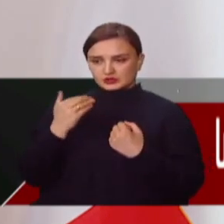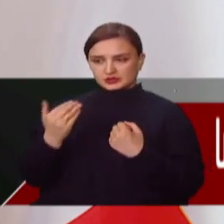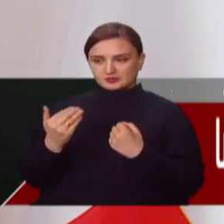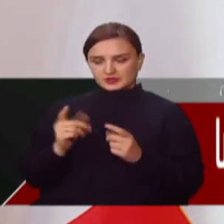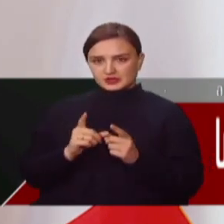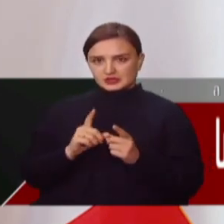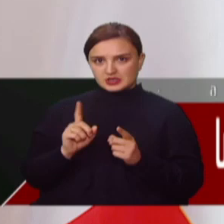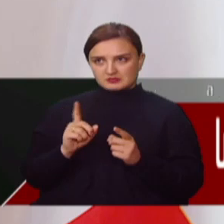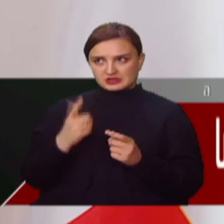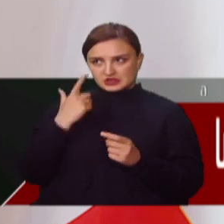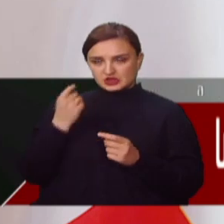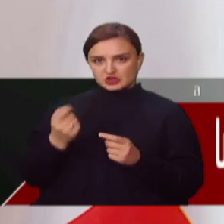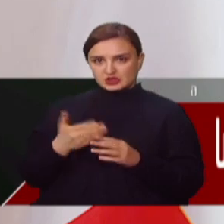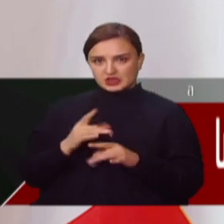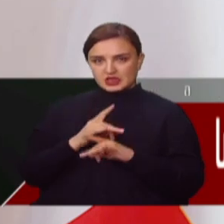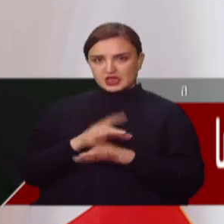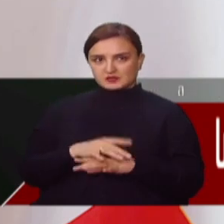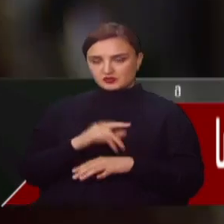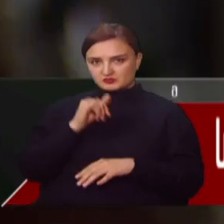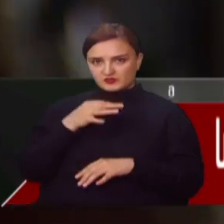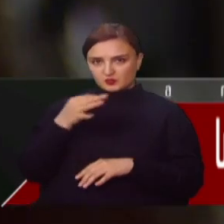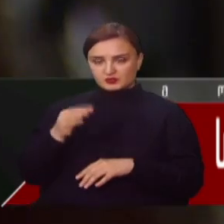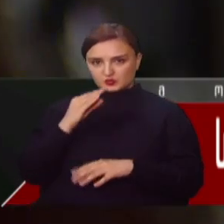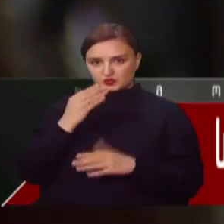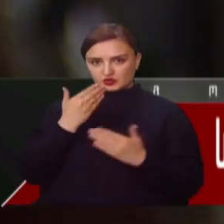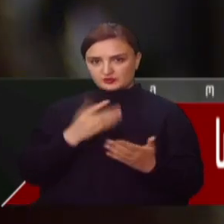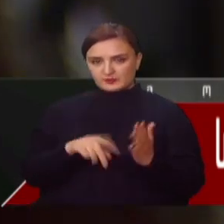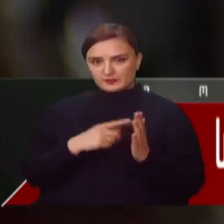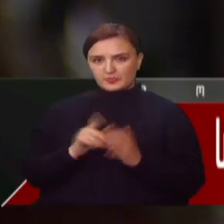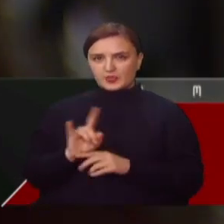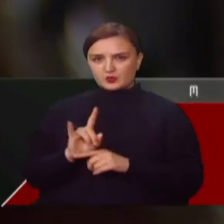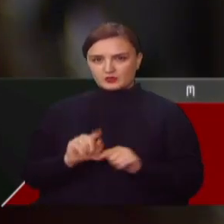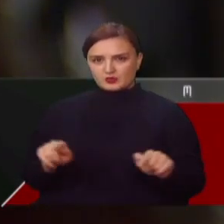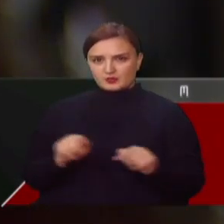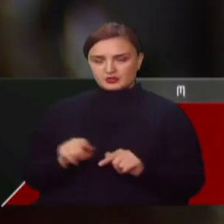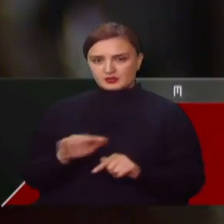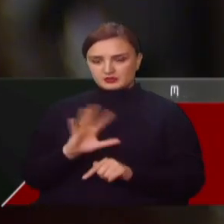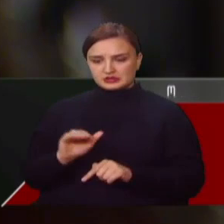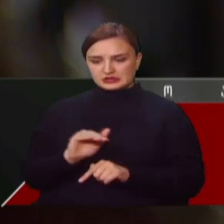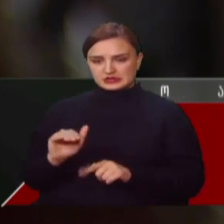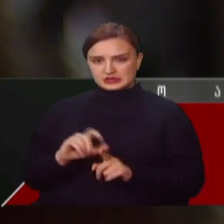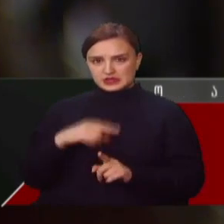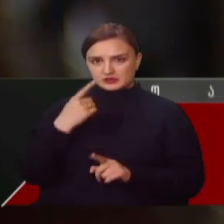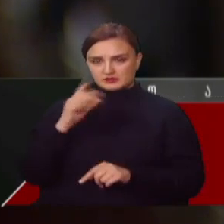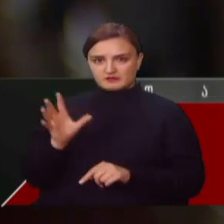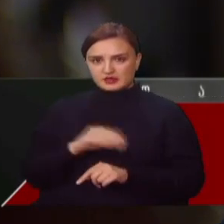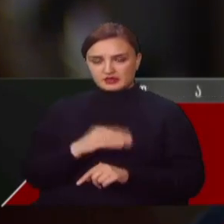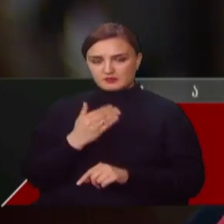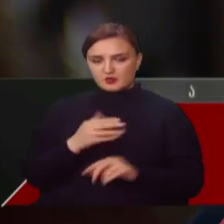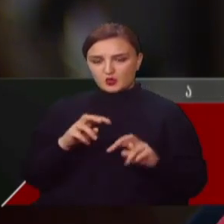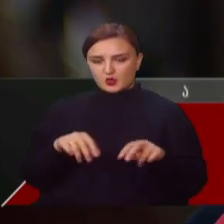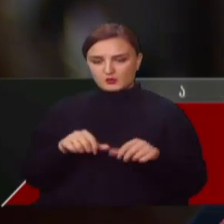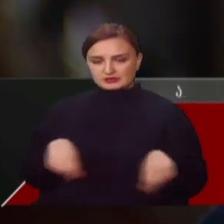ეგეთი რამე და ისეთ ჭიგიჟე, რა ვიცი, ღარიბაშვილაც ვერ უპასუხა, როკე შეეკითხნა. ყველა და პროპაგანდაა და ამაზე ცალსახათქვა ყველამ, ცალსახათქვა ვენეციის